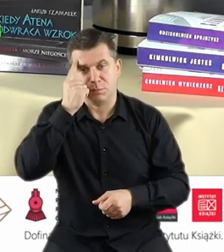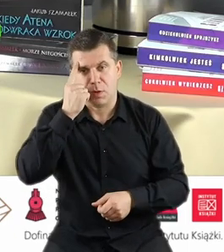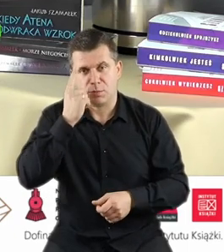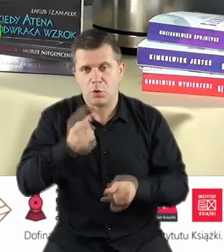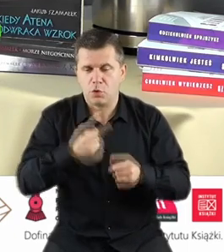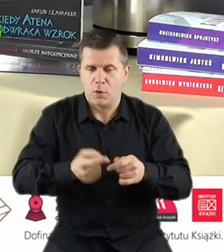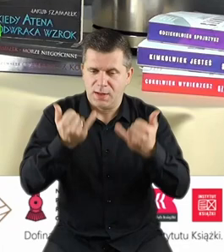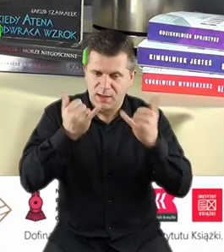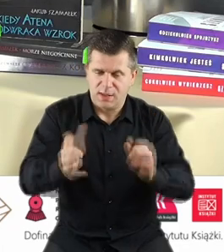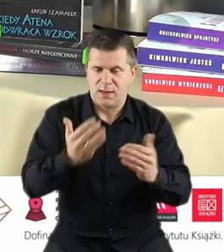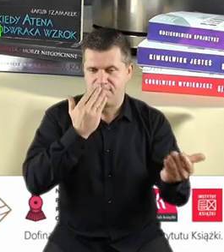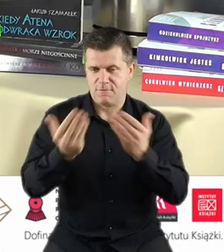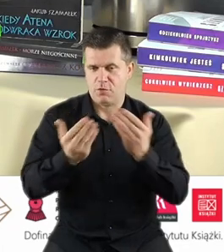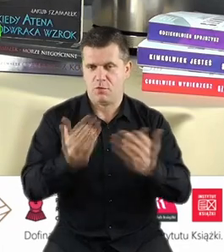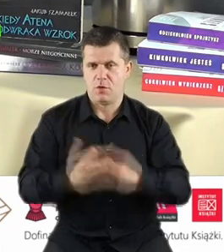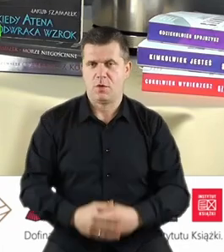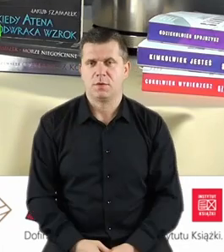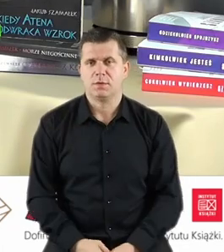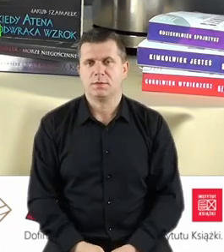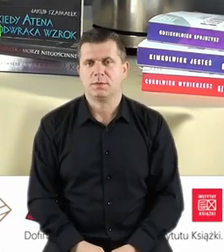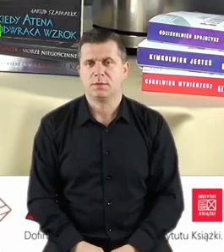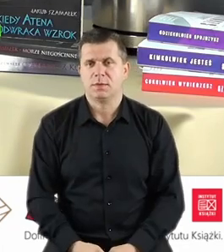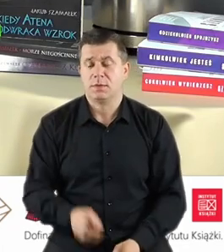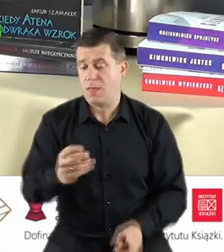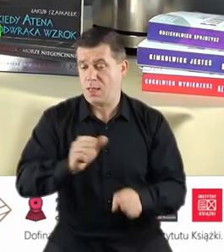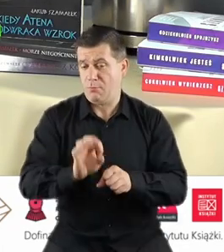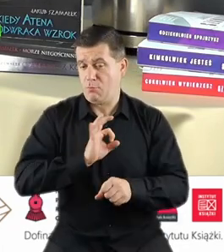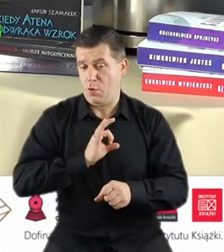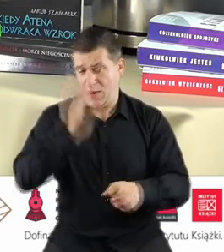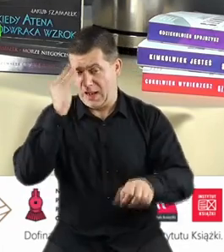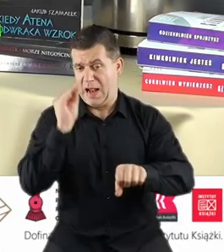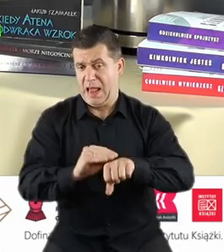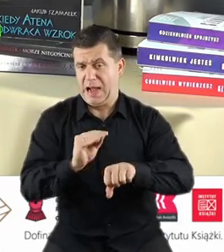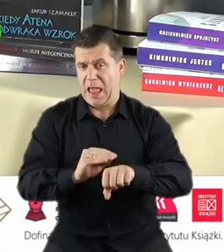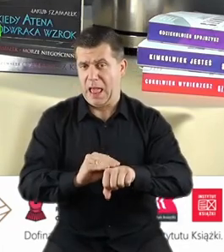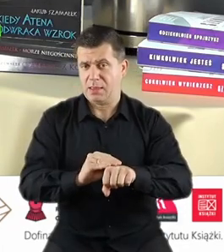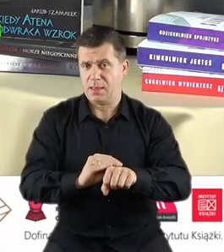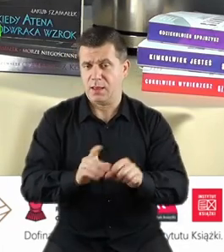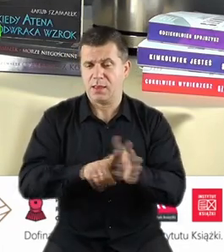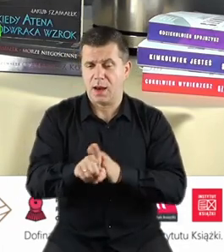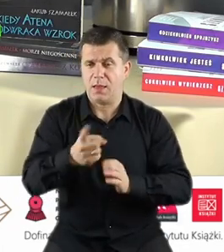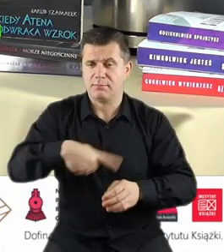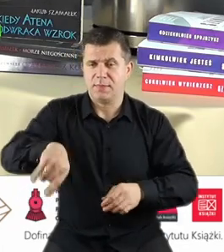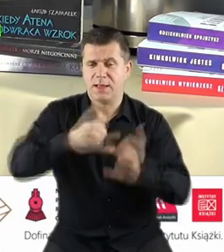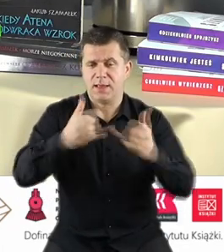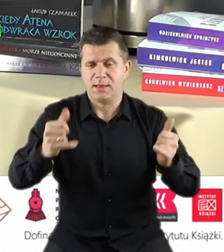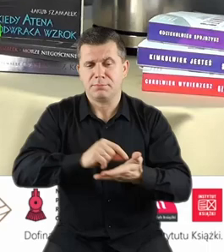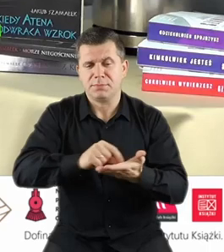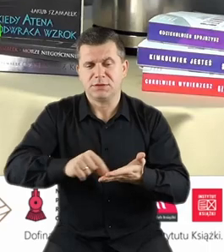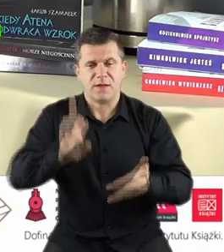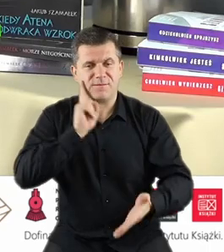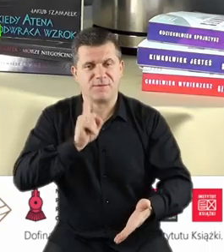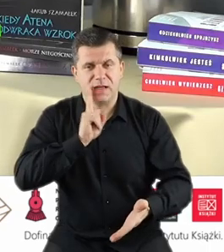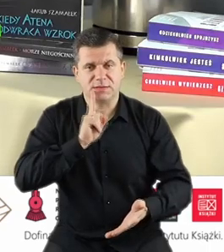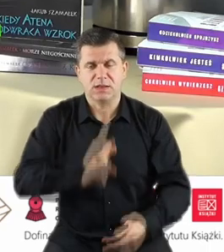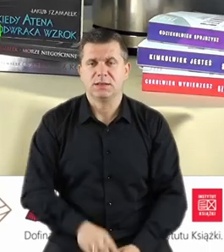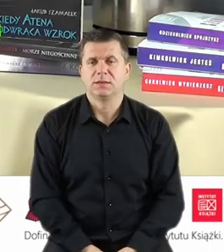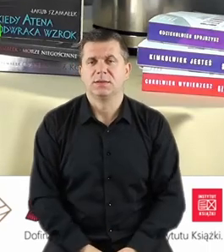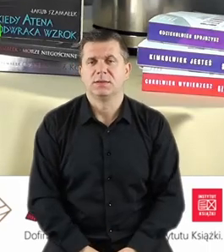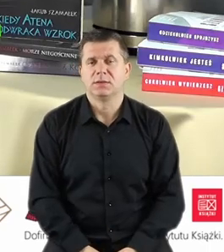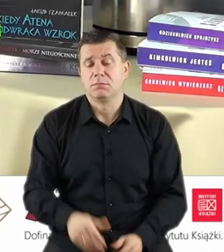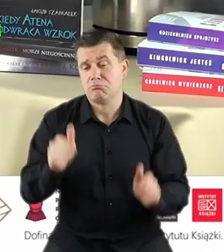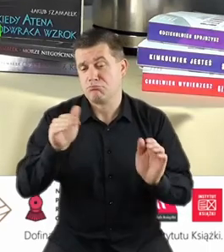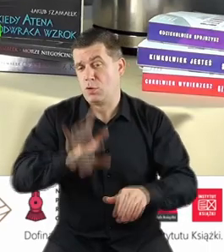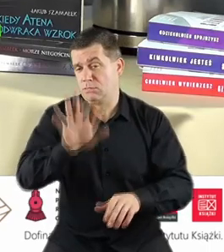trochę inaczej wygląda. A poza tym jakby to taka jest moja rada dla pisarzy, facetów, którzy może by